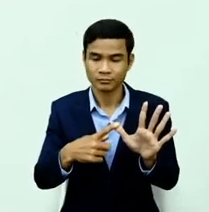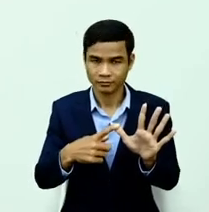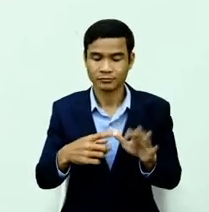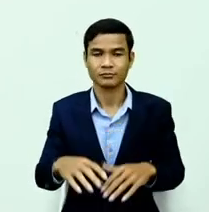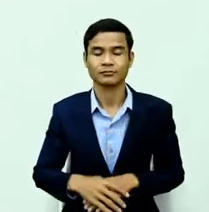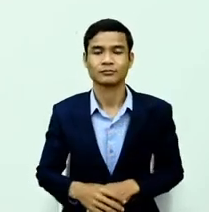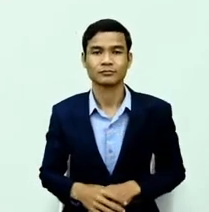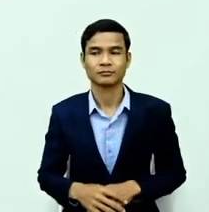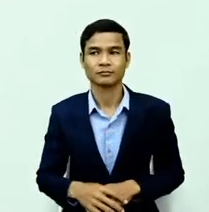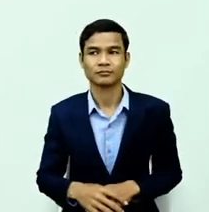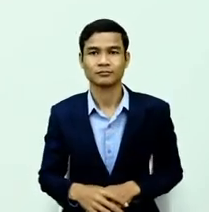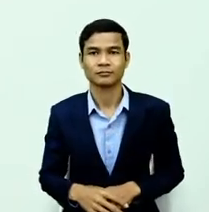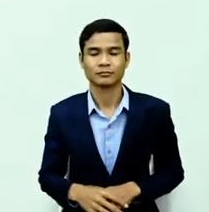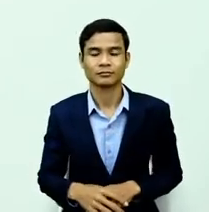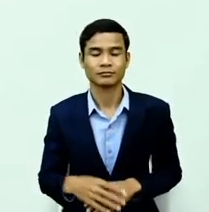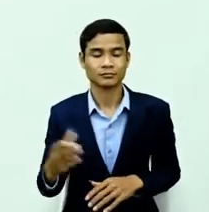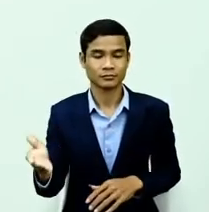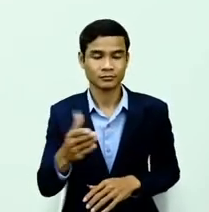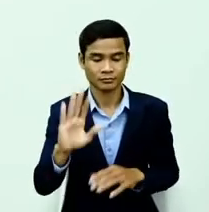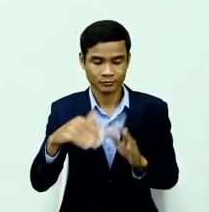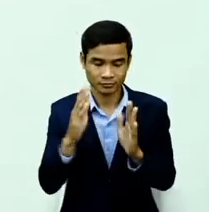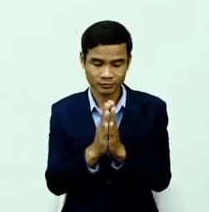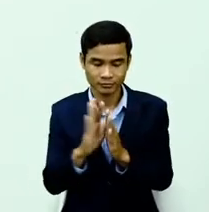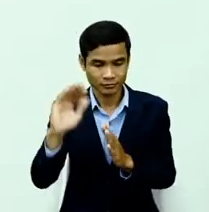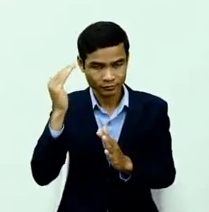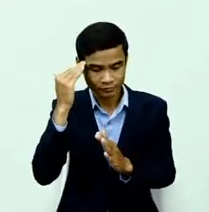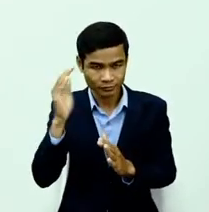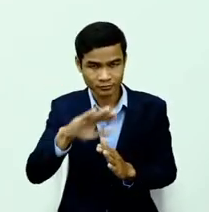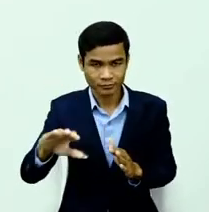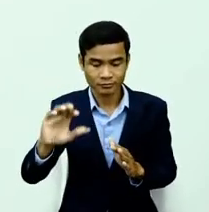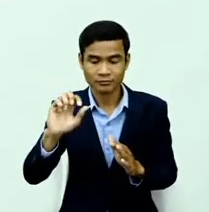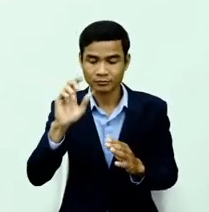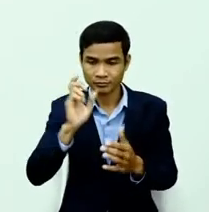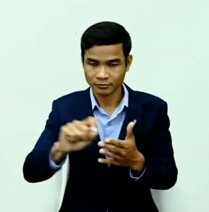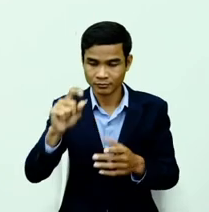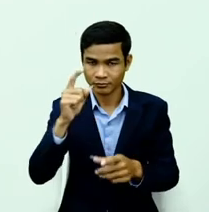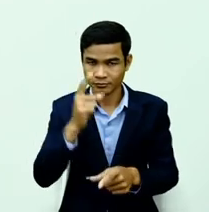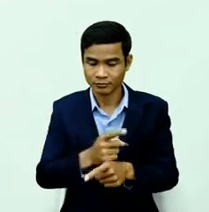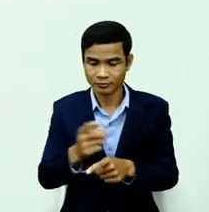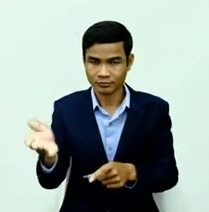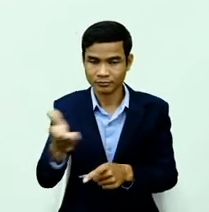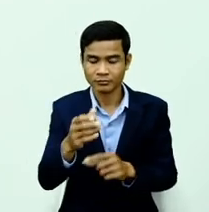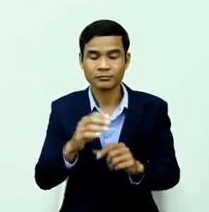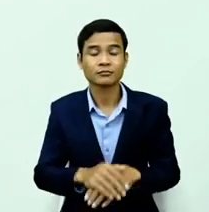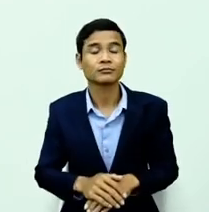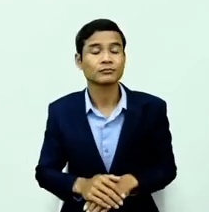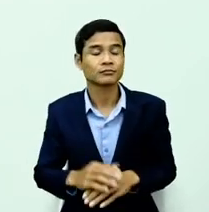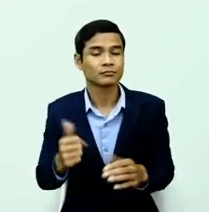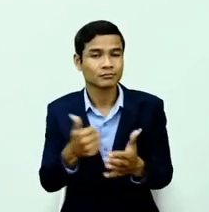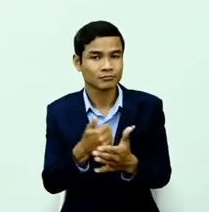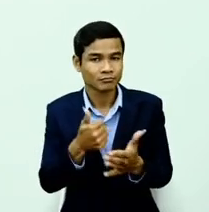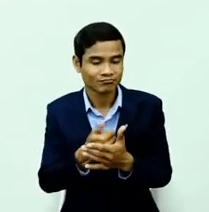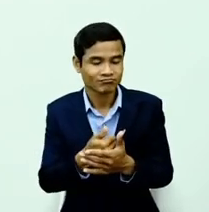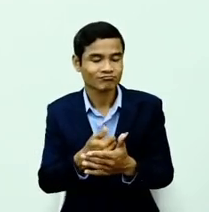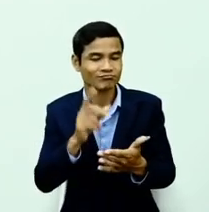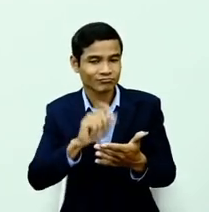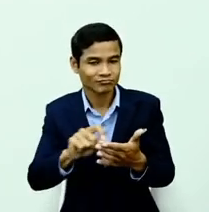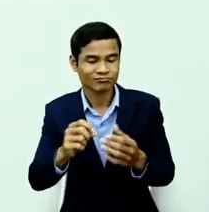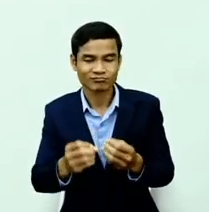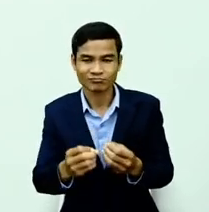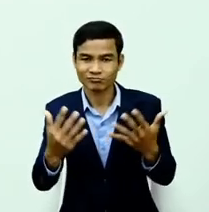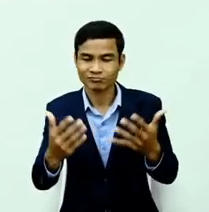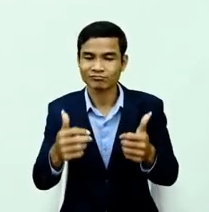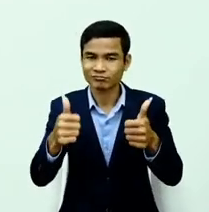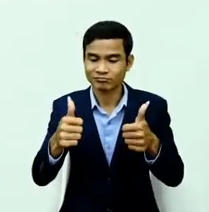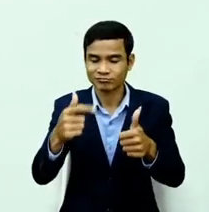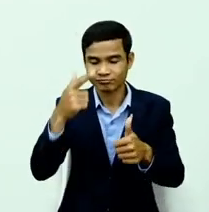a cha akon sangkhan ta kom prakat che sa se ban tram trai na cha khat kom prang prang sa se ban kan ta chran kan